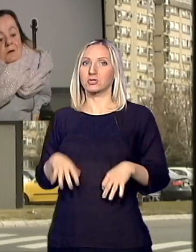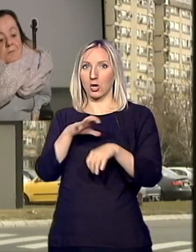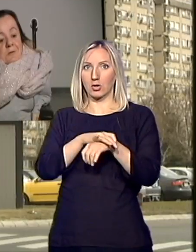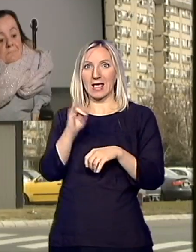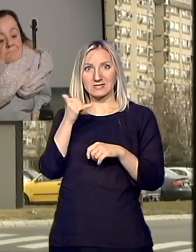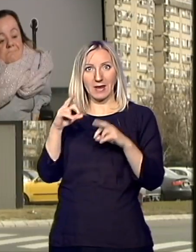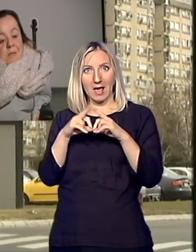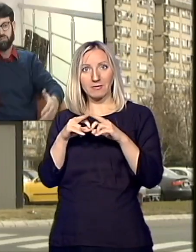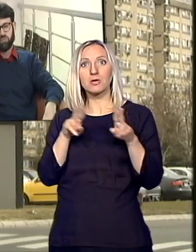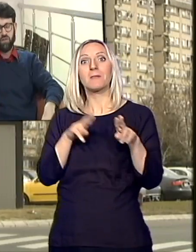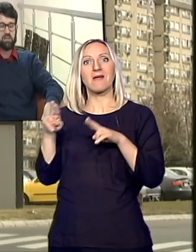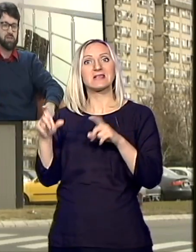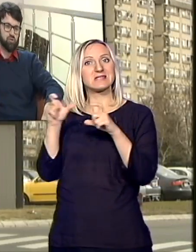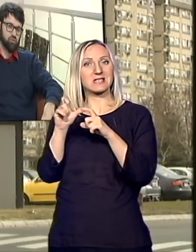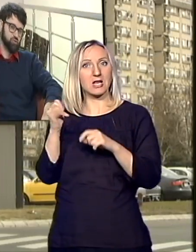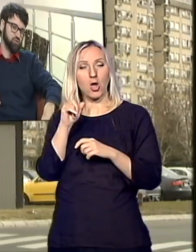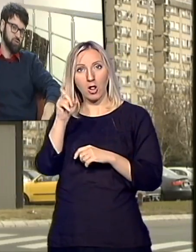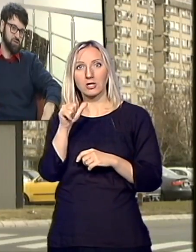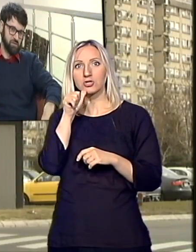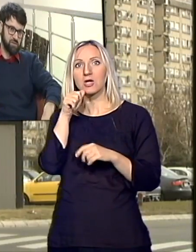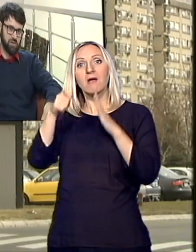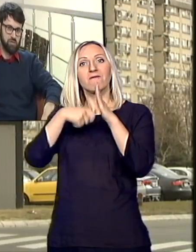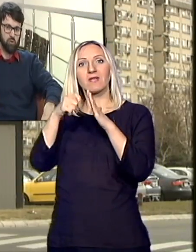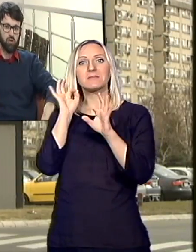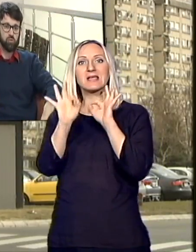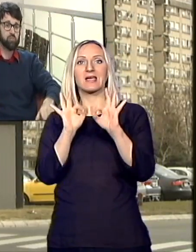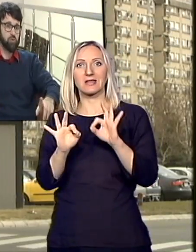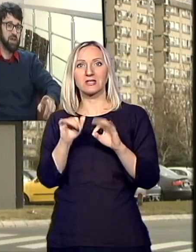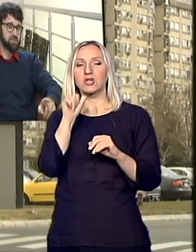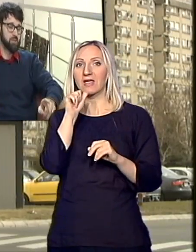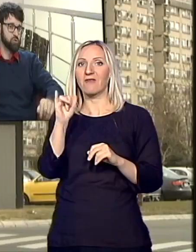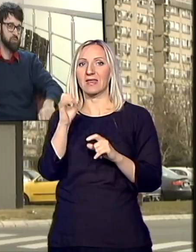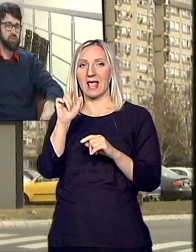pravnica Snježana Jolić i filmski kritičar Ivan Velisavljević.